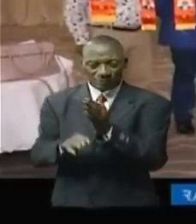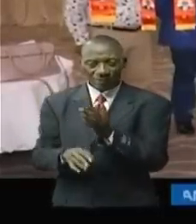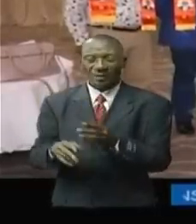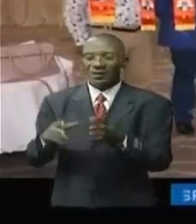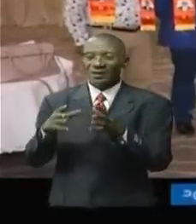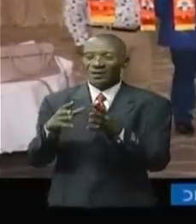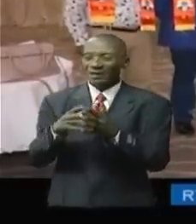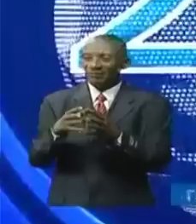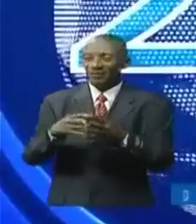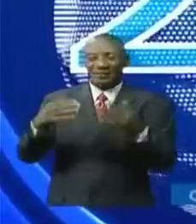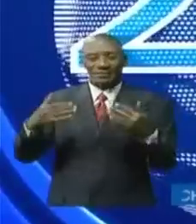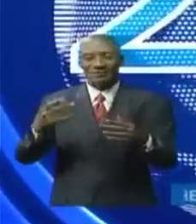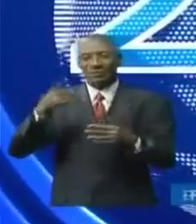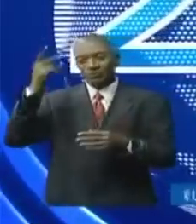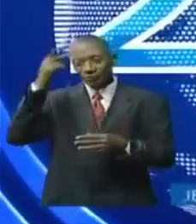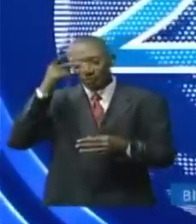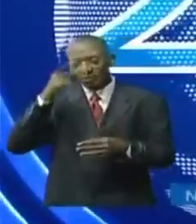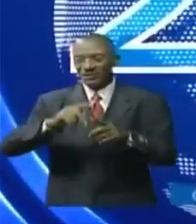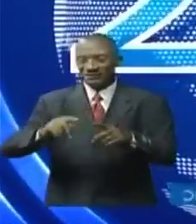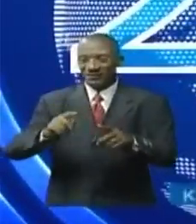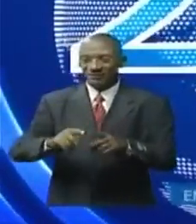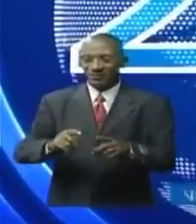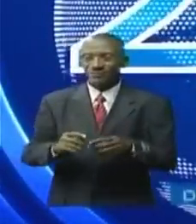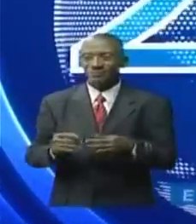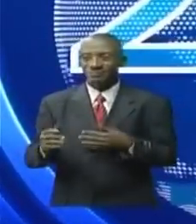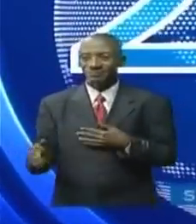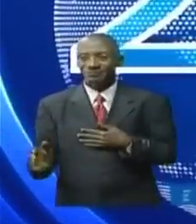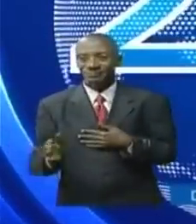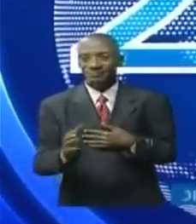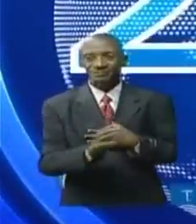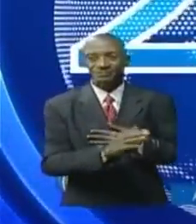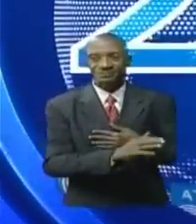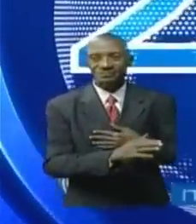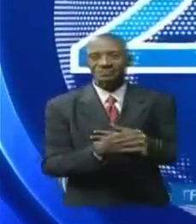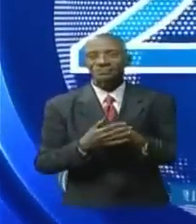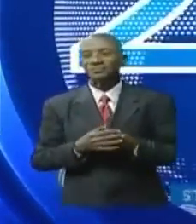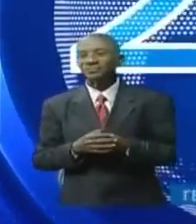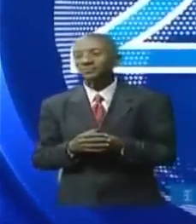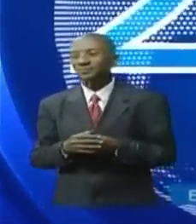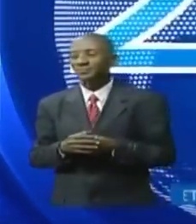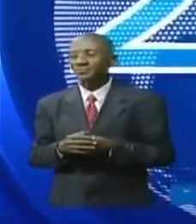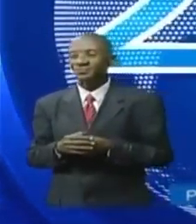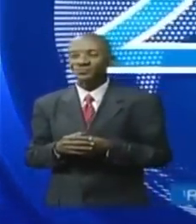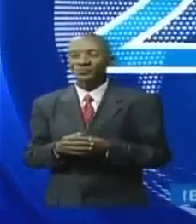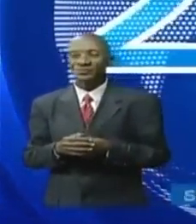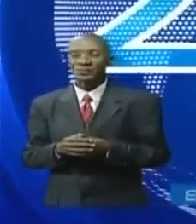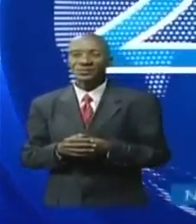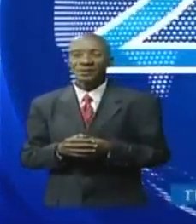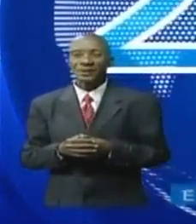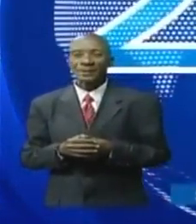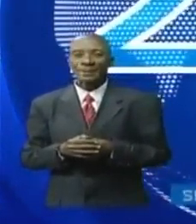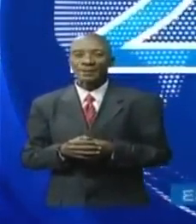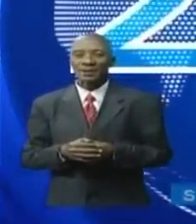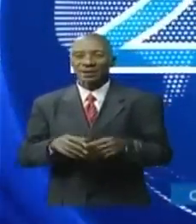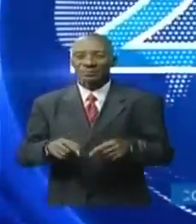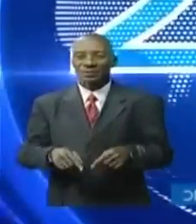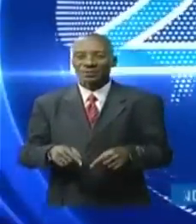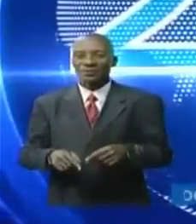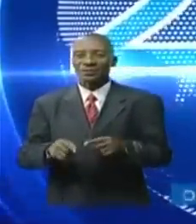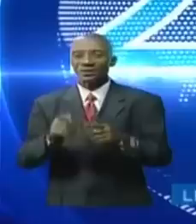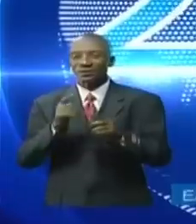politiques permanentes. Puisqu'on parle de nos militaires, leur apporter soutien est un